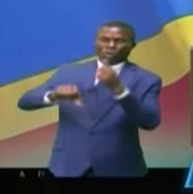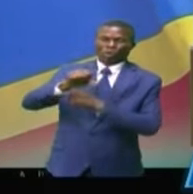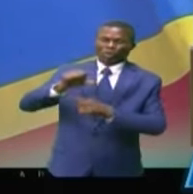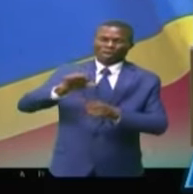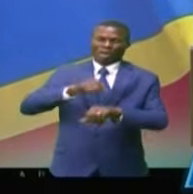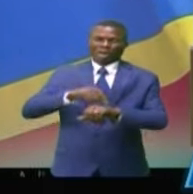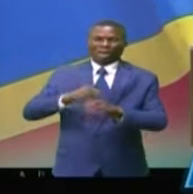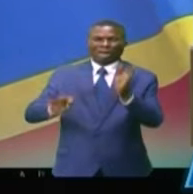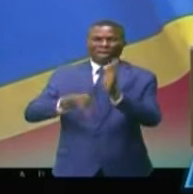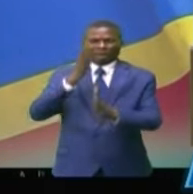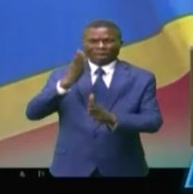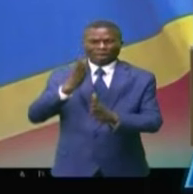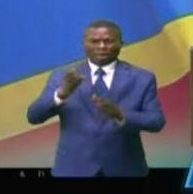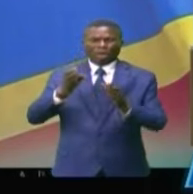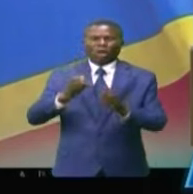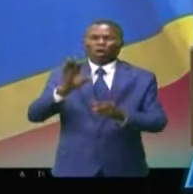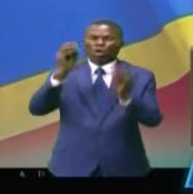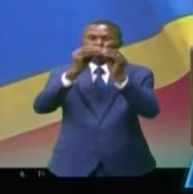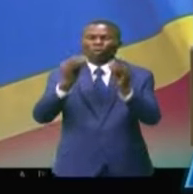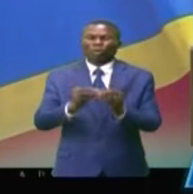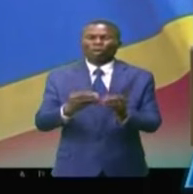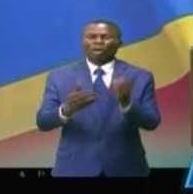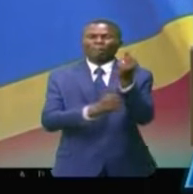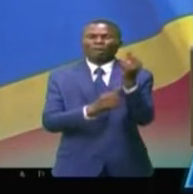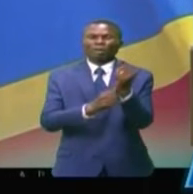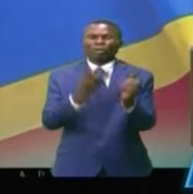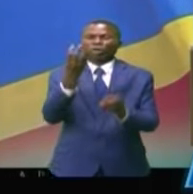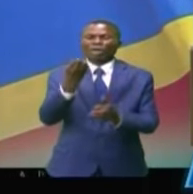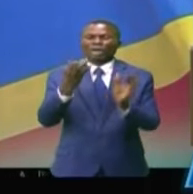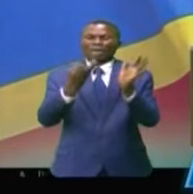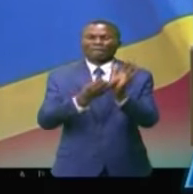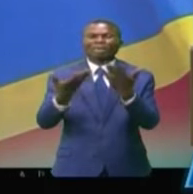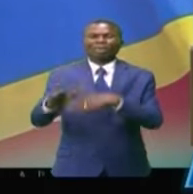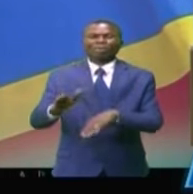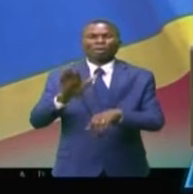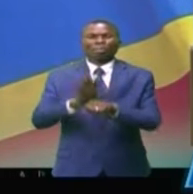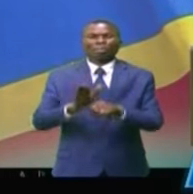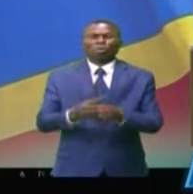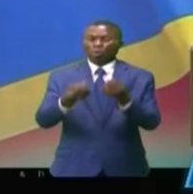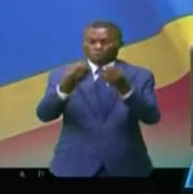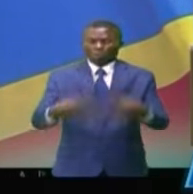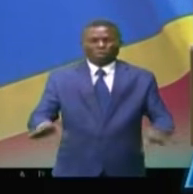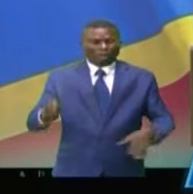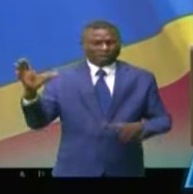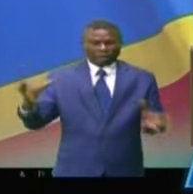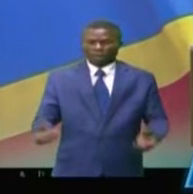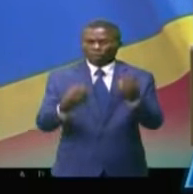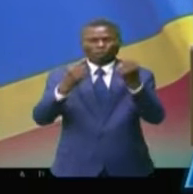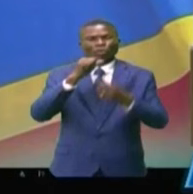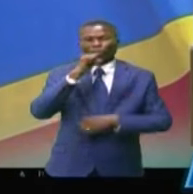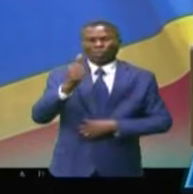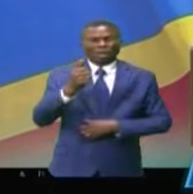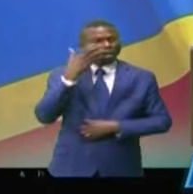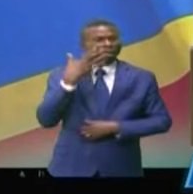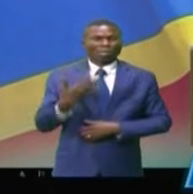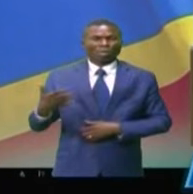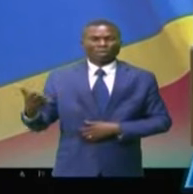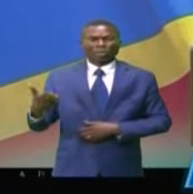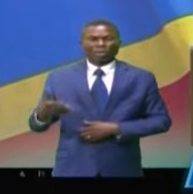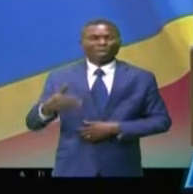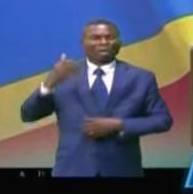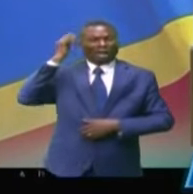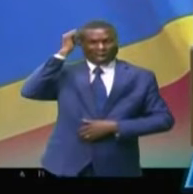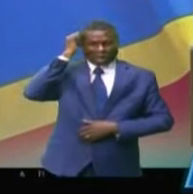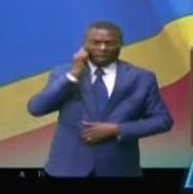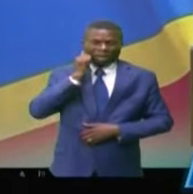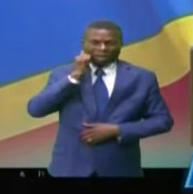heures, on était à 47 corps repêchés et plusieurs disparus. Et malheureusement, comme l'embarcation était